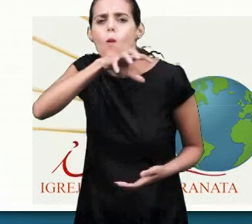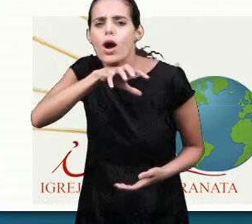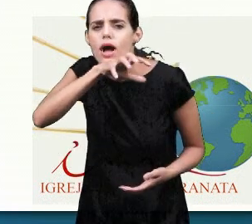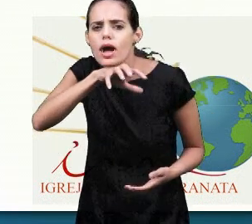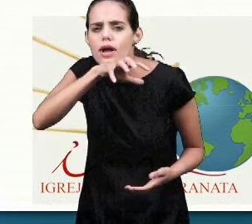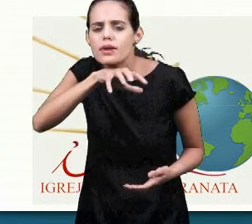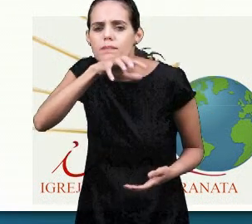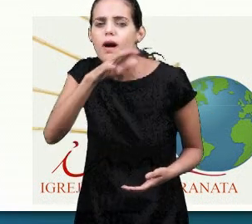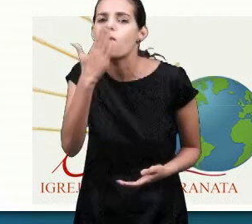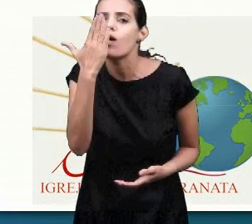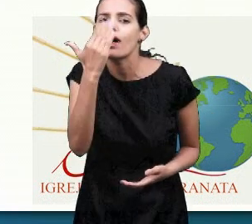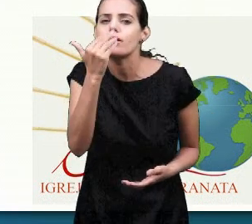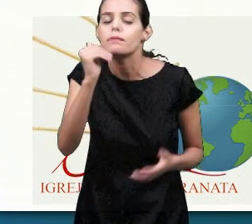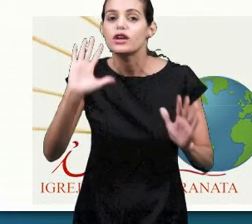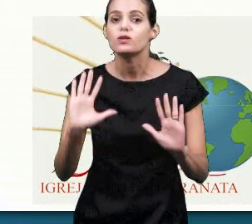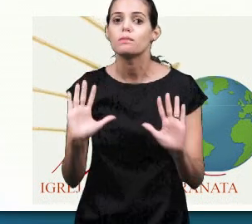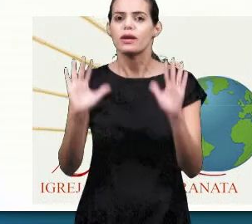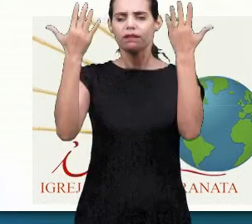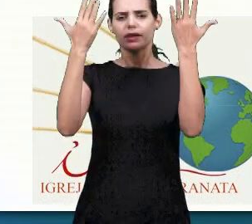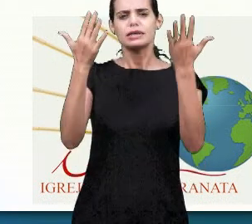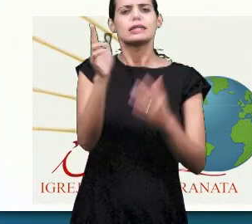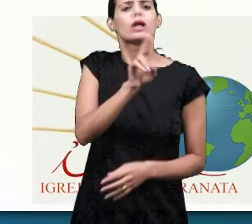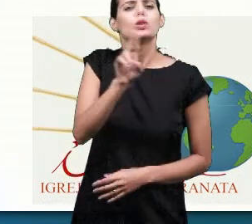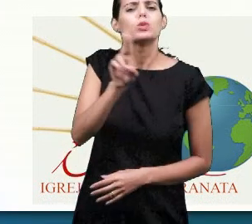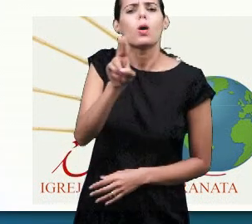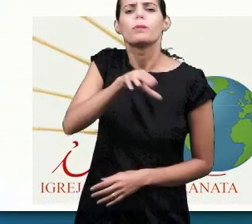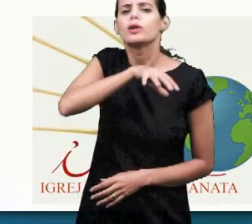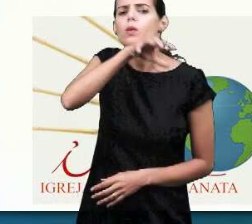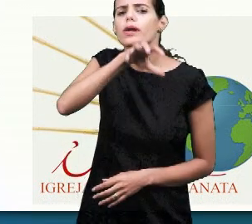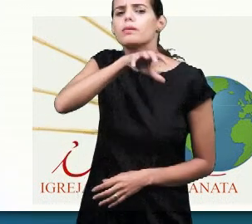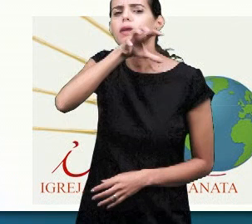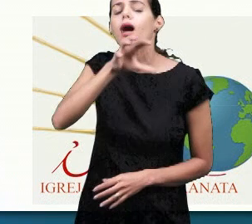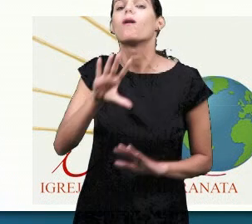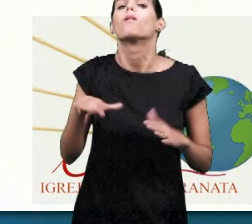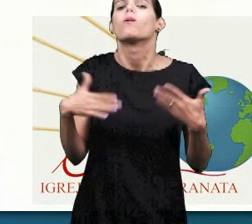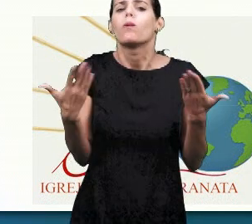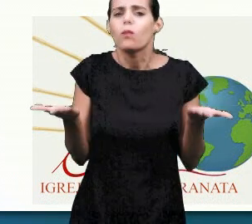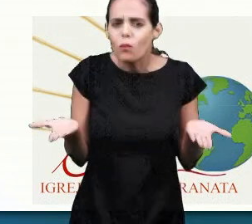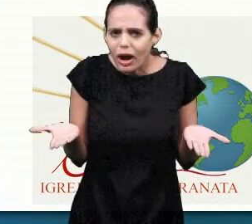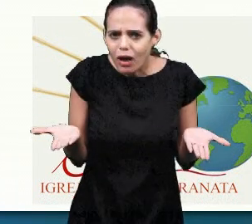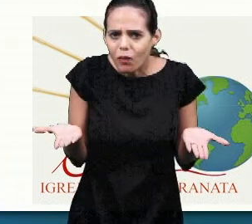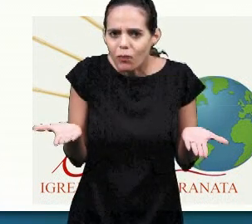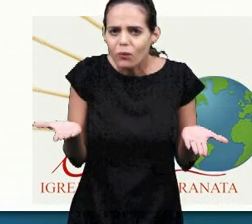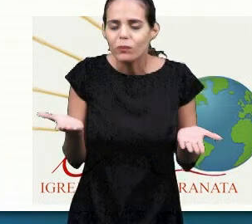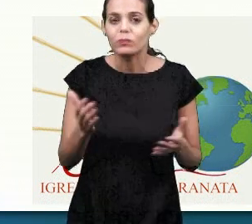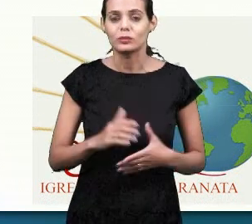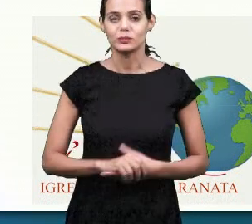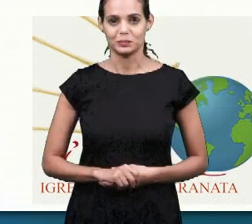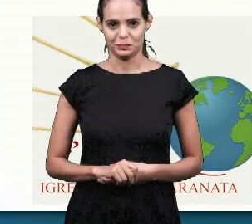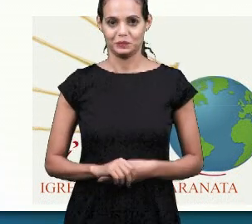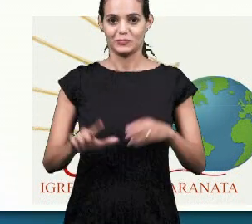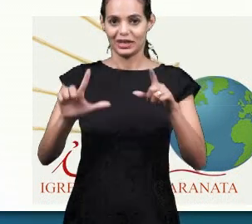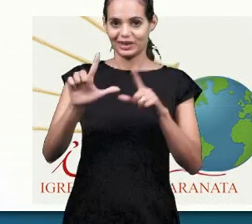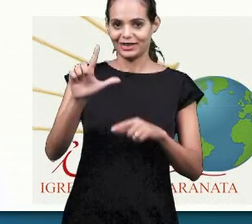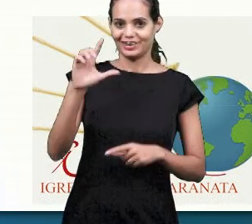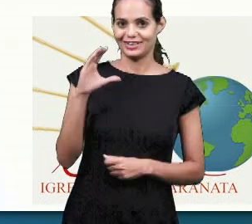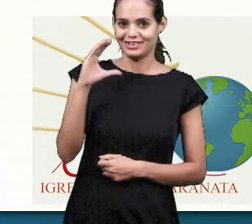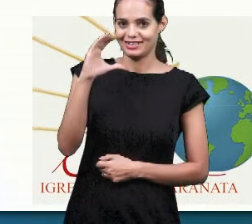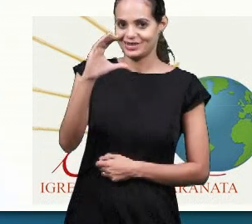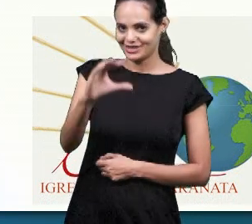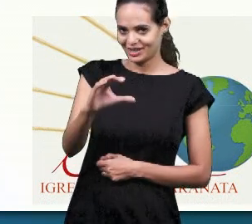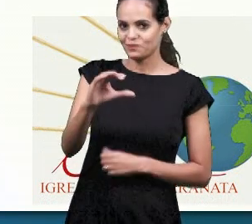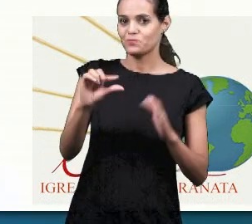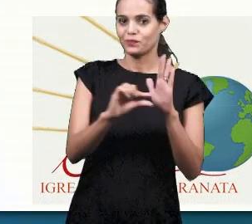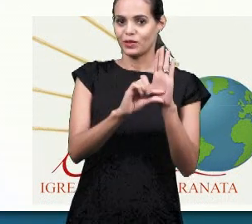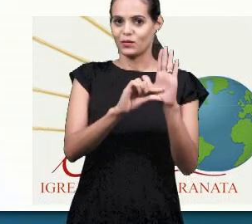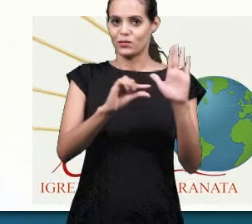servir d'aliment pour cette fête? Dites le nom de l'animal. Quel est l'animal? Lettre C, dans le verset 7 à 13 et